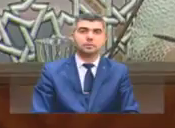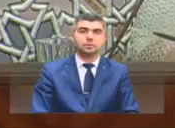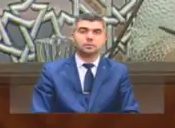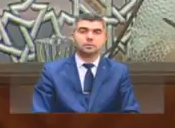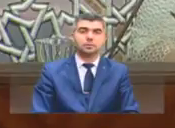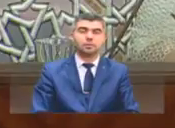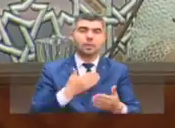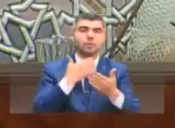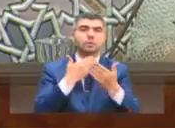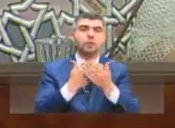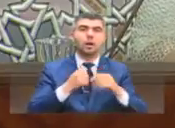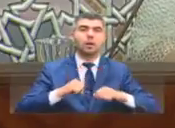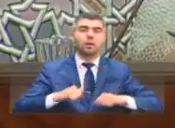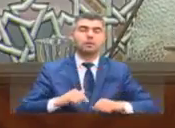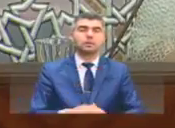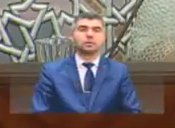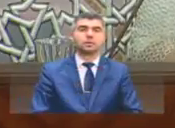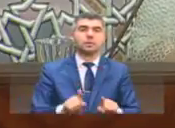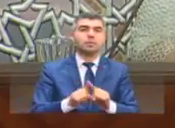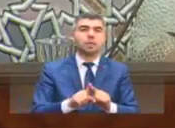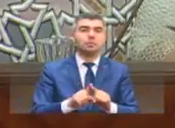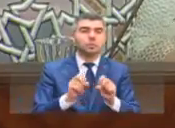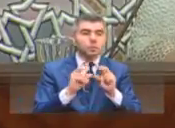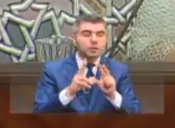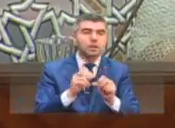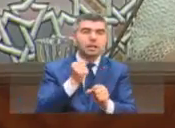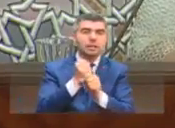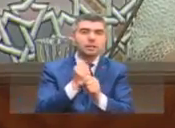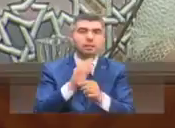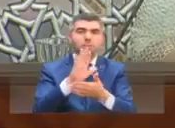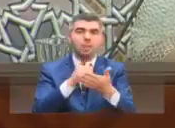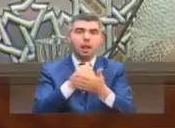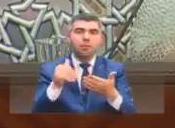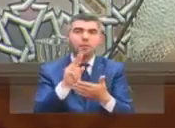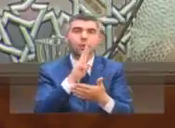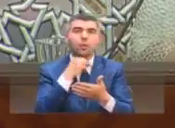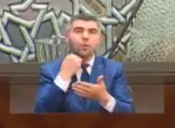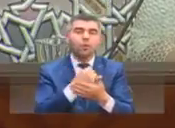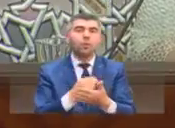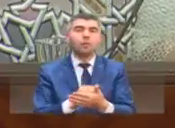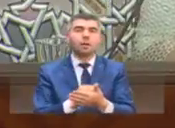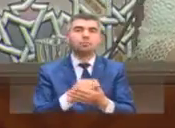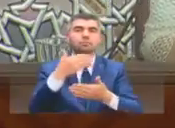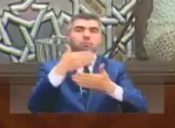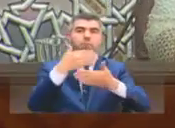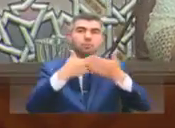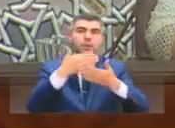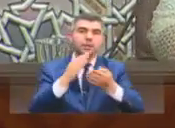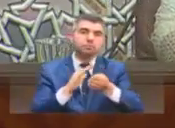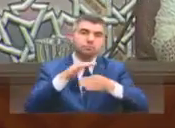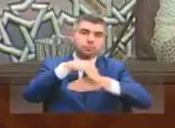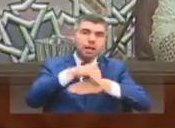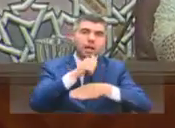شكرا السيدة الوزيرة. نتمم سياسة السدود وما جاء في البرنامج الحكومي، ولكن نطالب بالتعجيل